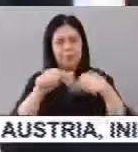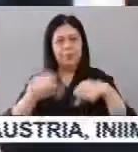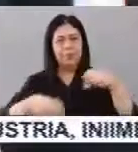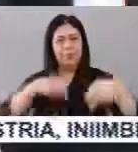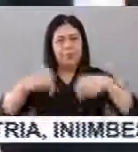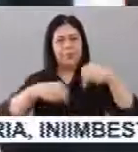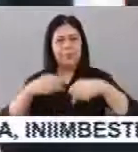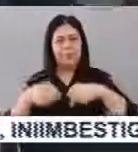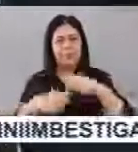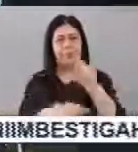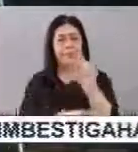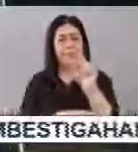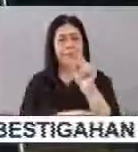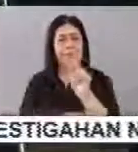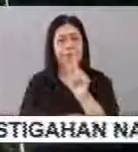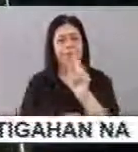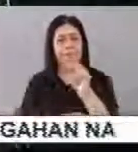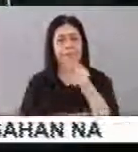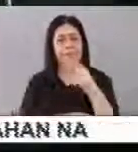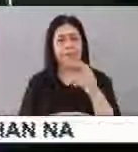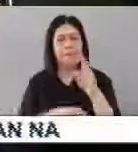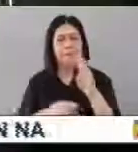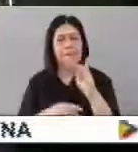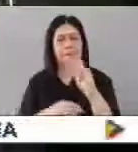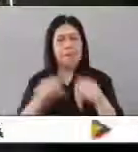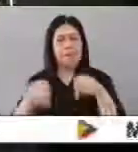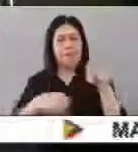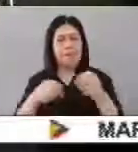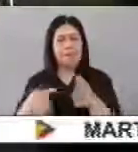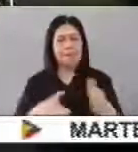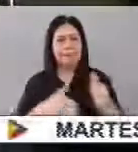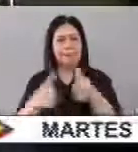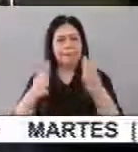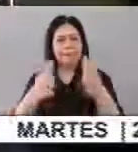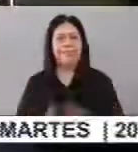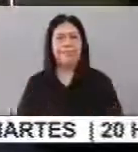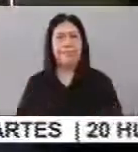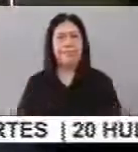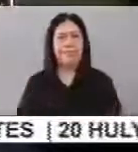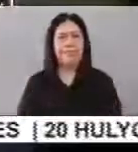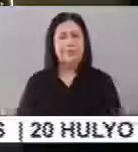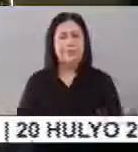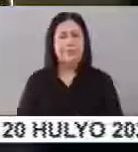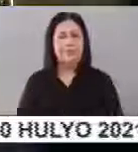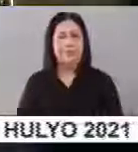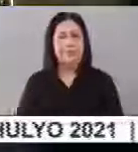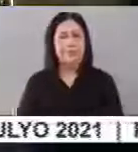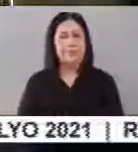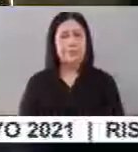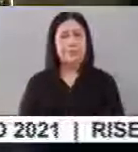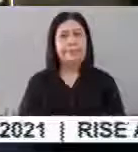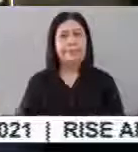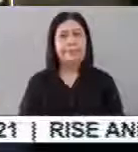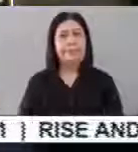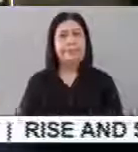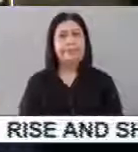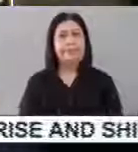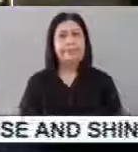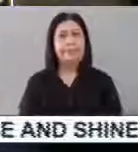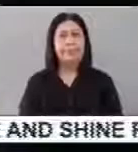Rise and shine din, rise and shine Pilipinas. Sa kabila ng sama ng panahon ay patuloy na ginunita ng ating mga kababayan na Muslim